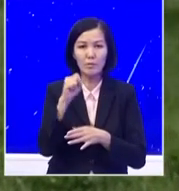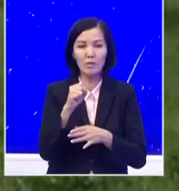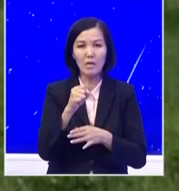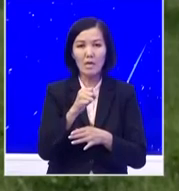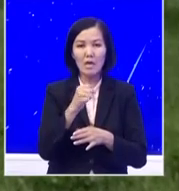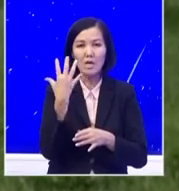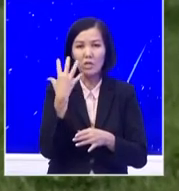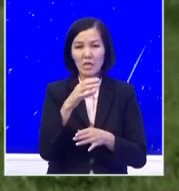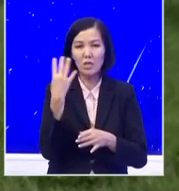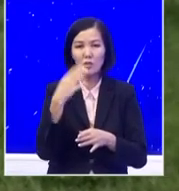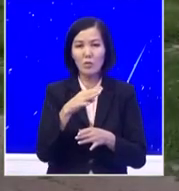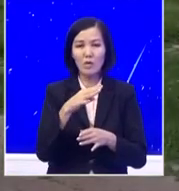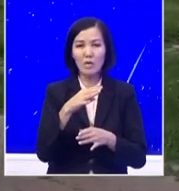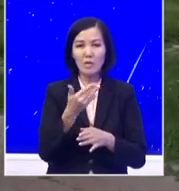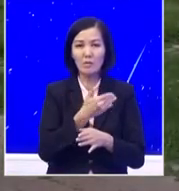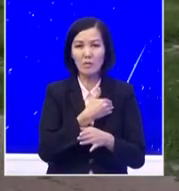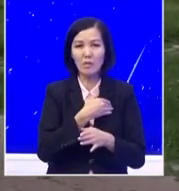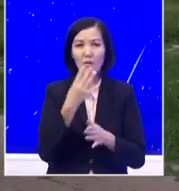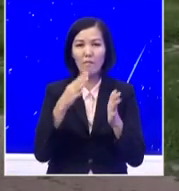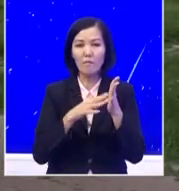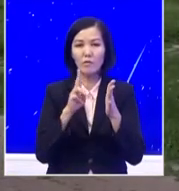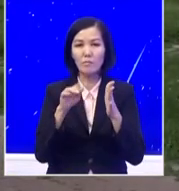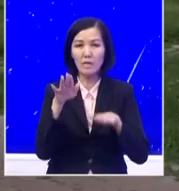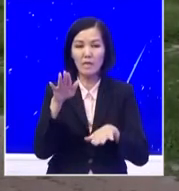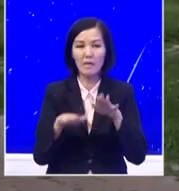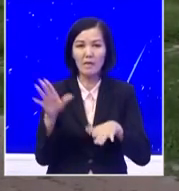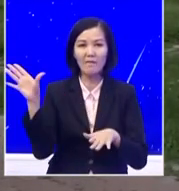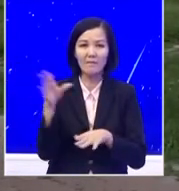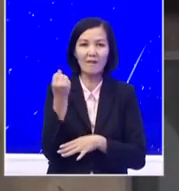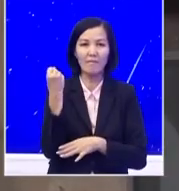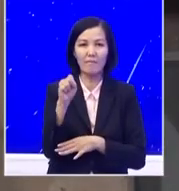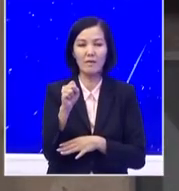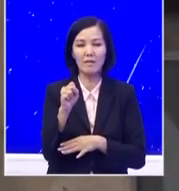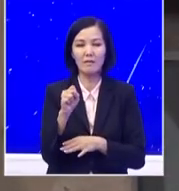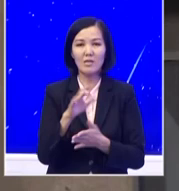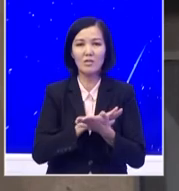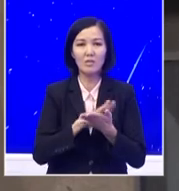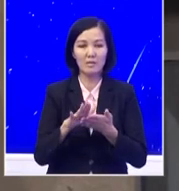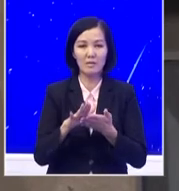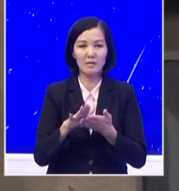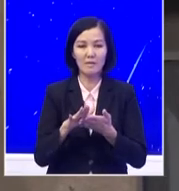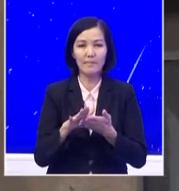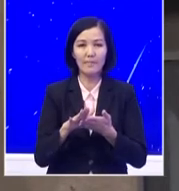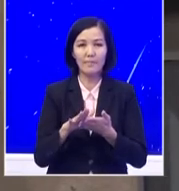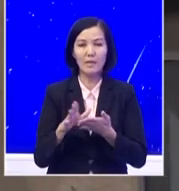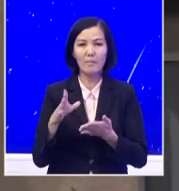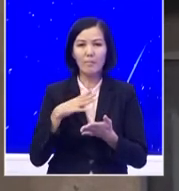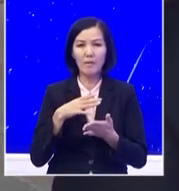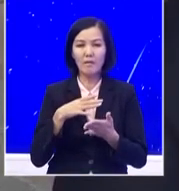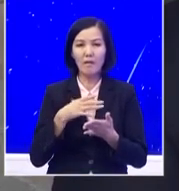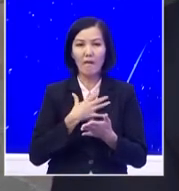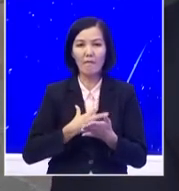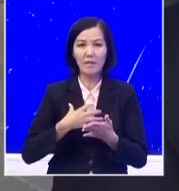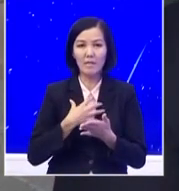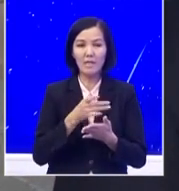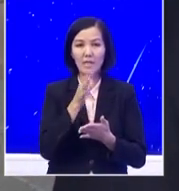40 градусов человек, скинувший 8 килограммов, всех выиграл подчистую. И был такой волнительный момент во